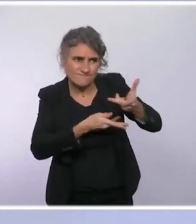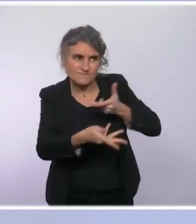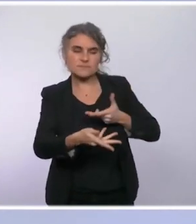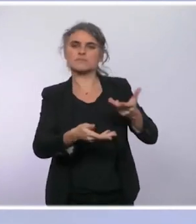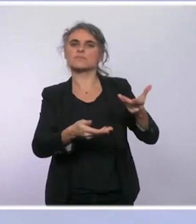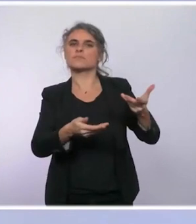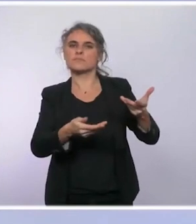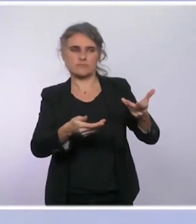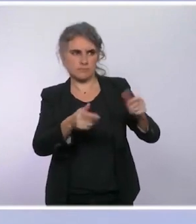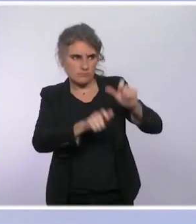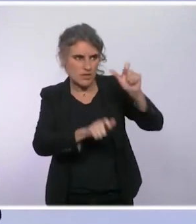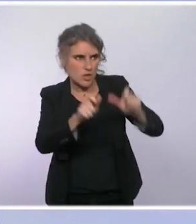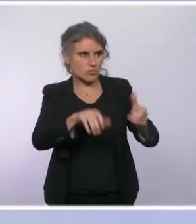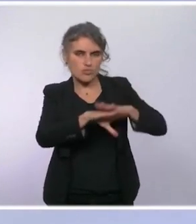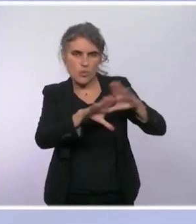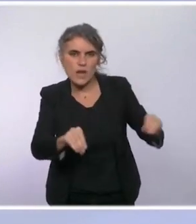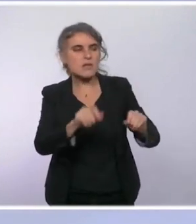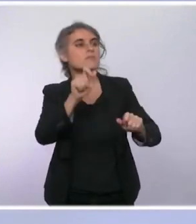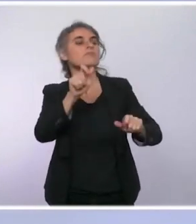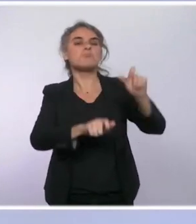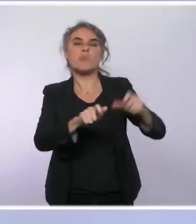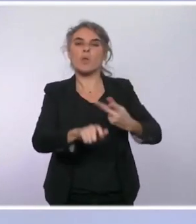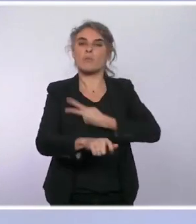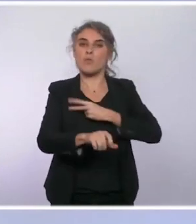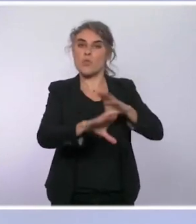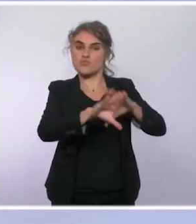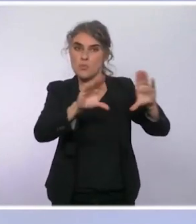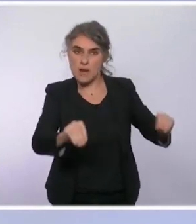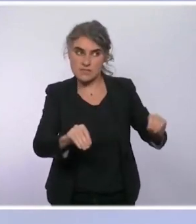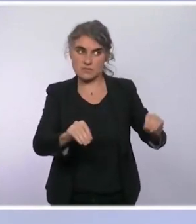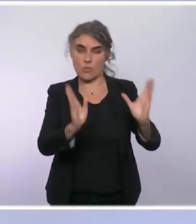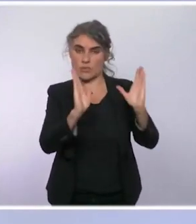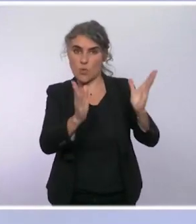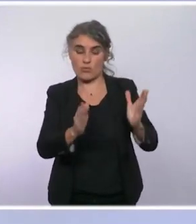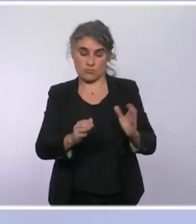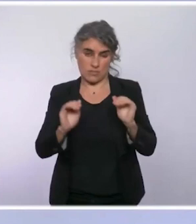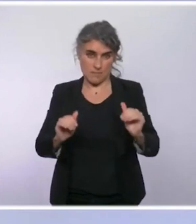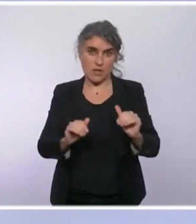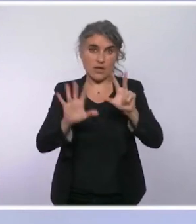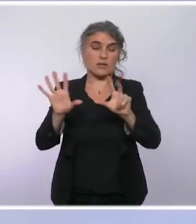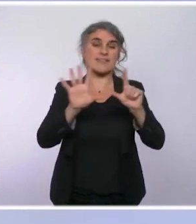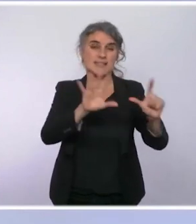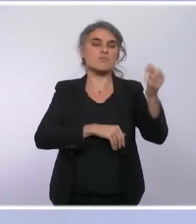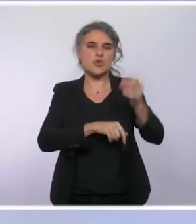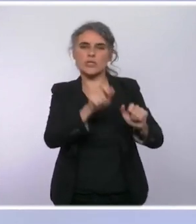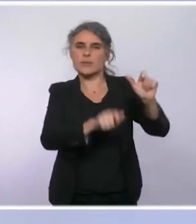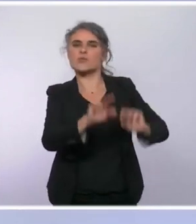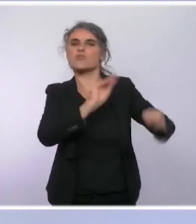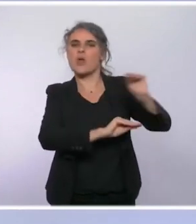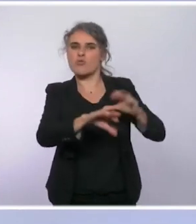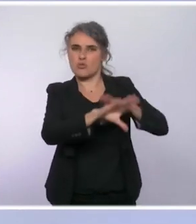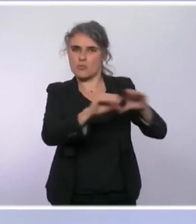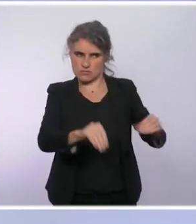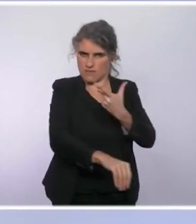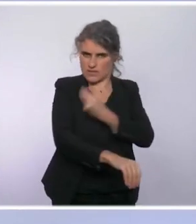avec les personnels hospitaliers qui ne sont pas vaccinés. Je rappelle que 87% des soignants de Lille le sont. Et puis le déploiement